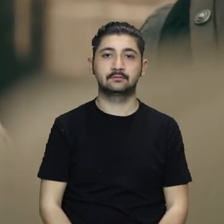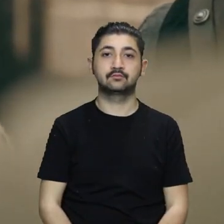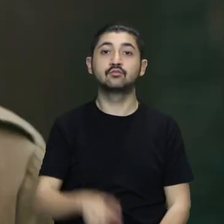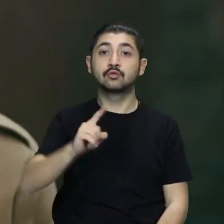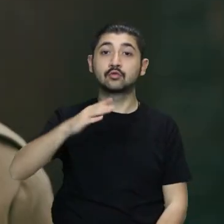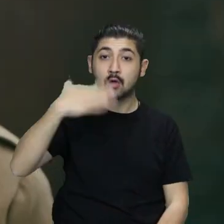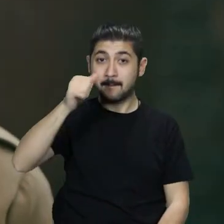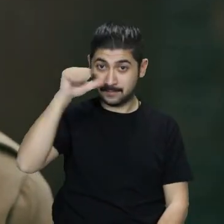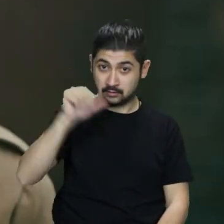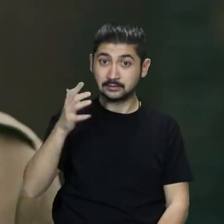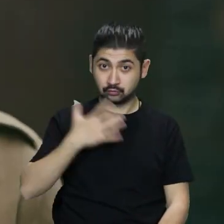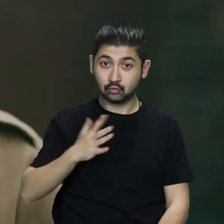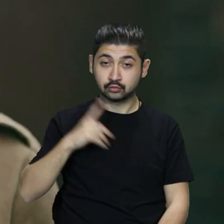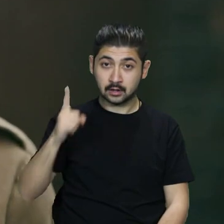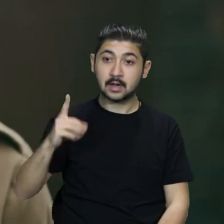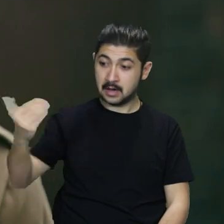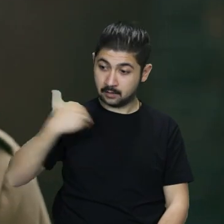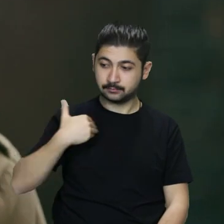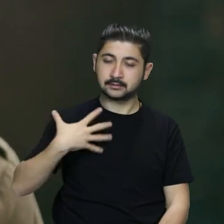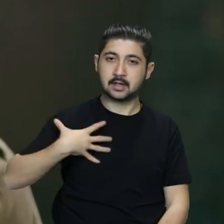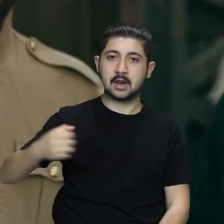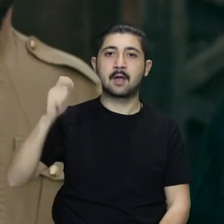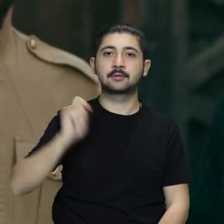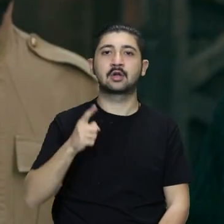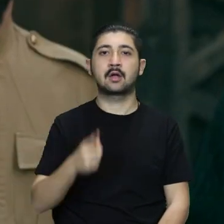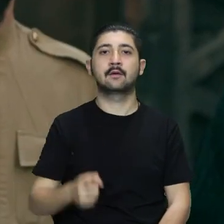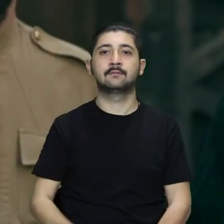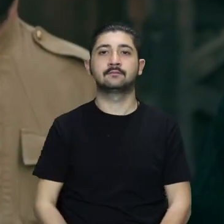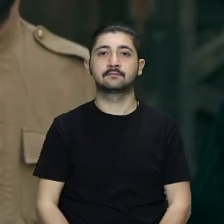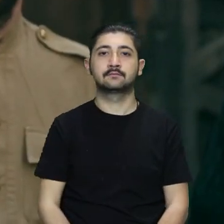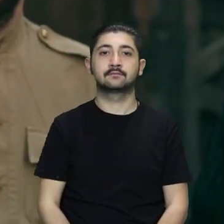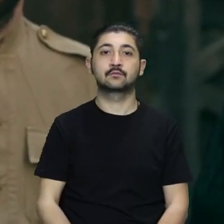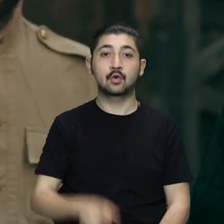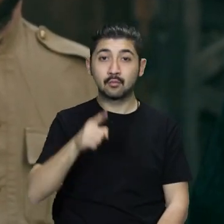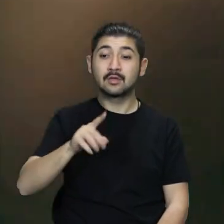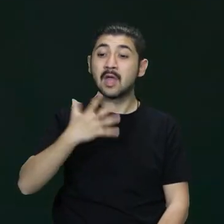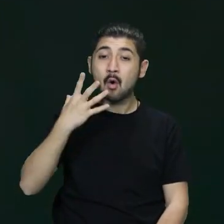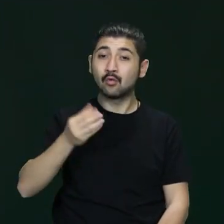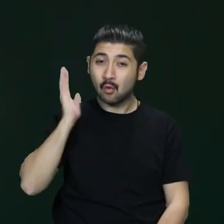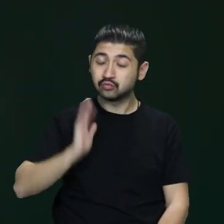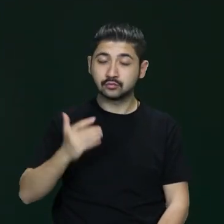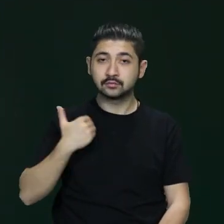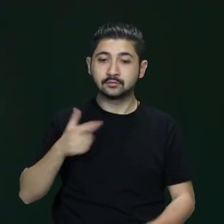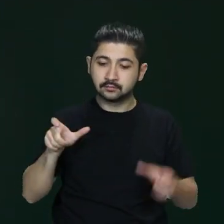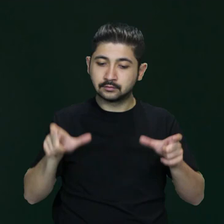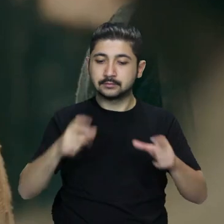Bundan sonra petrol istiyorlarsa gelip bizden alsınlar. Burayı ne pahasına olursa olsun